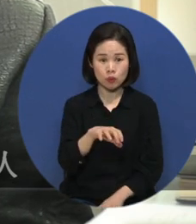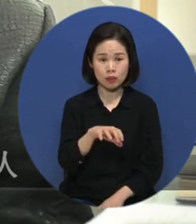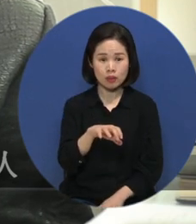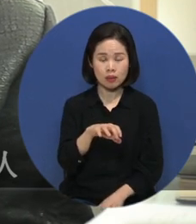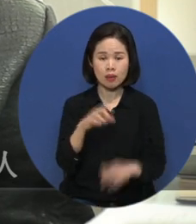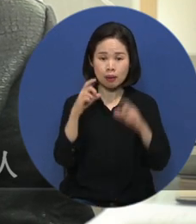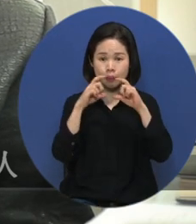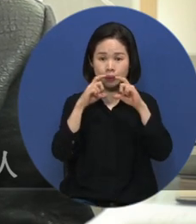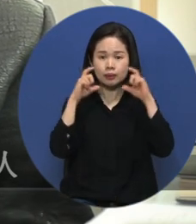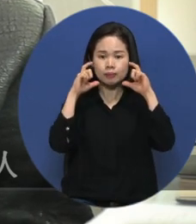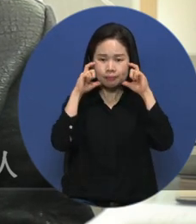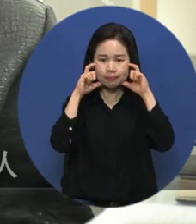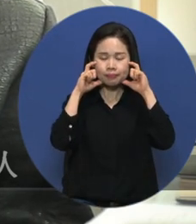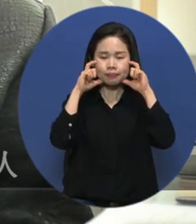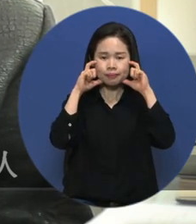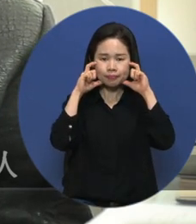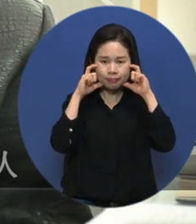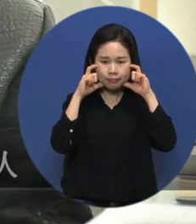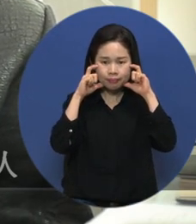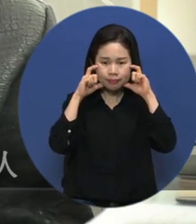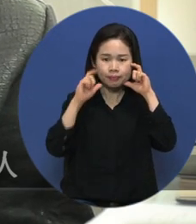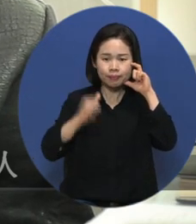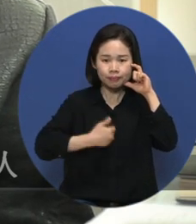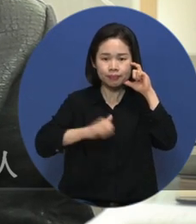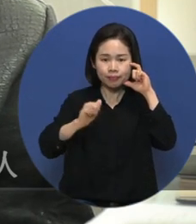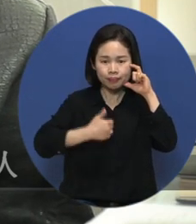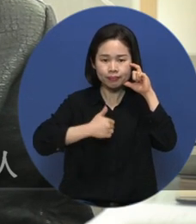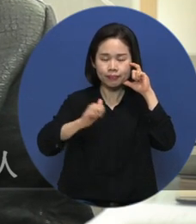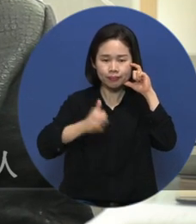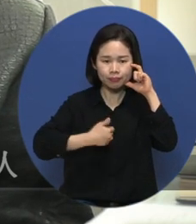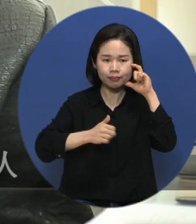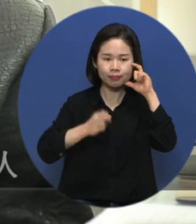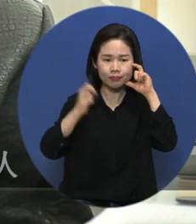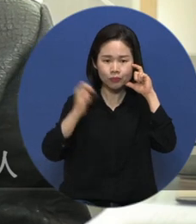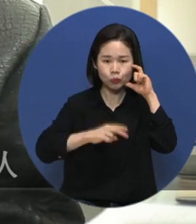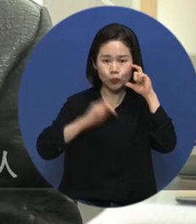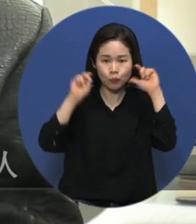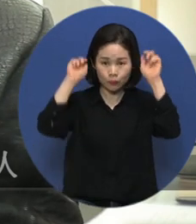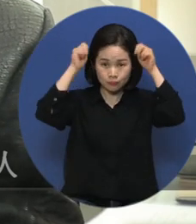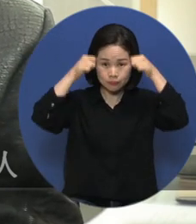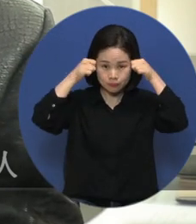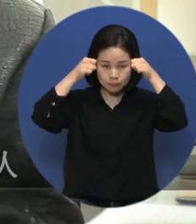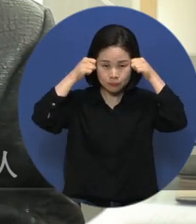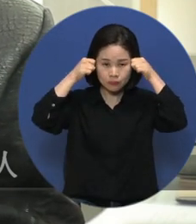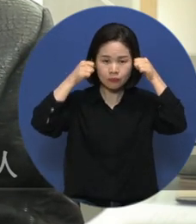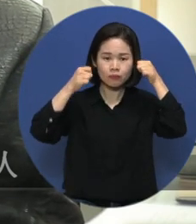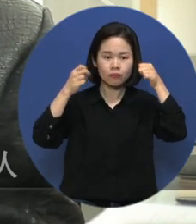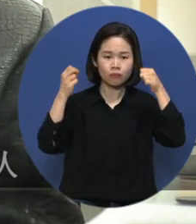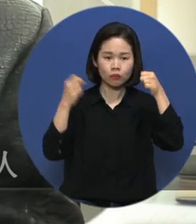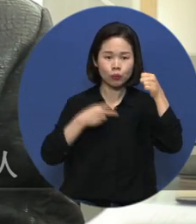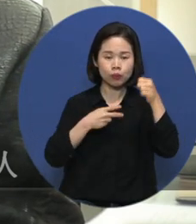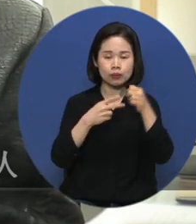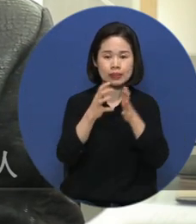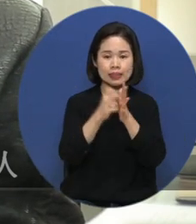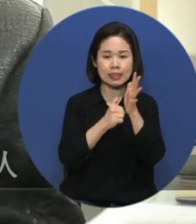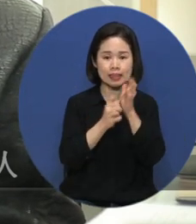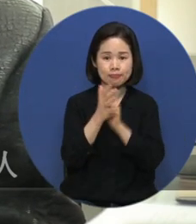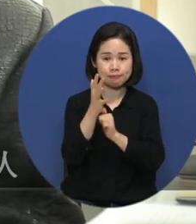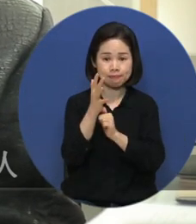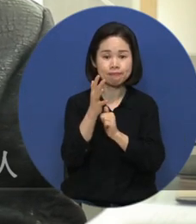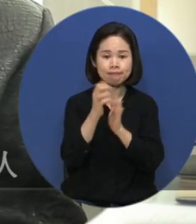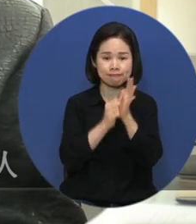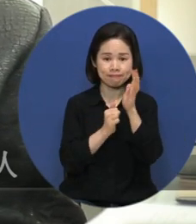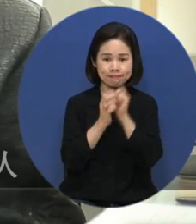꼭 착용하고 실내에 돌아다닐 뿐만이 아니라 모자도 쓰고 그리고 이